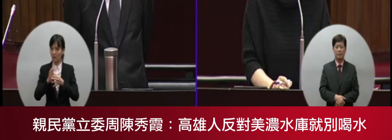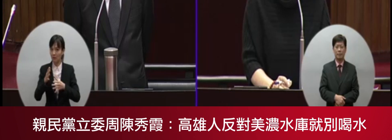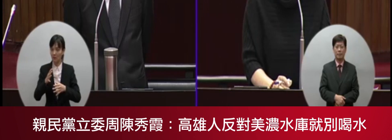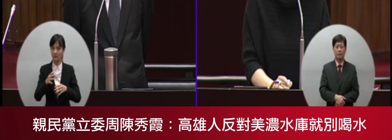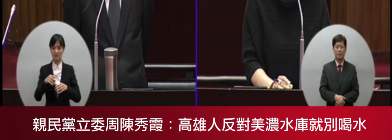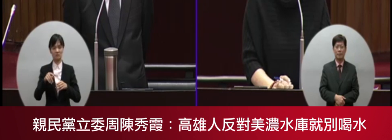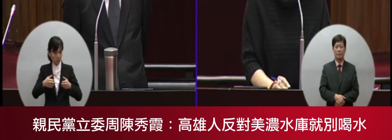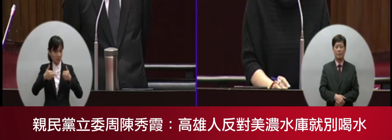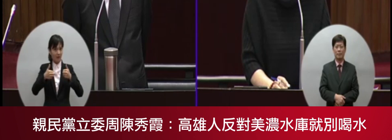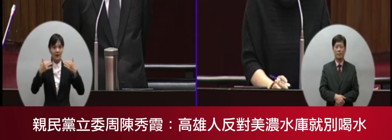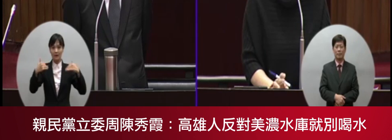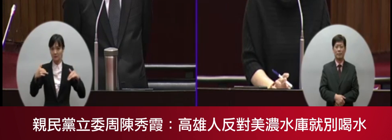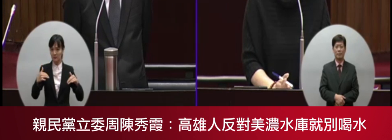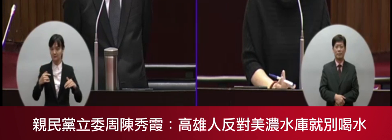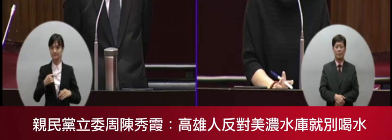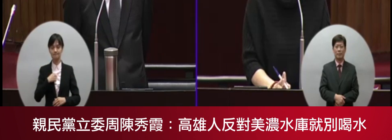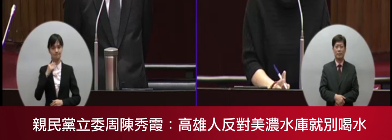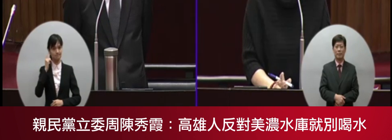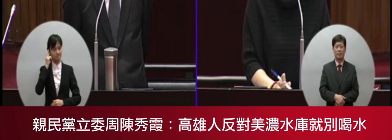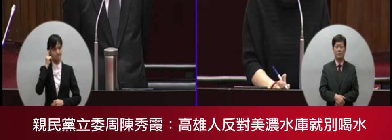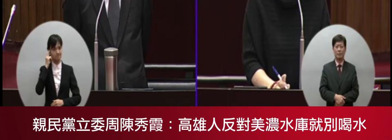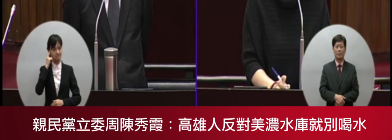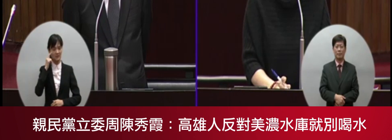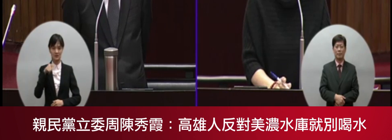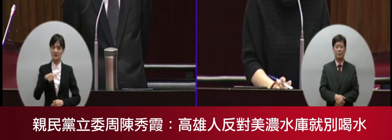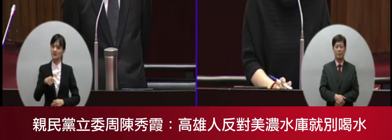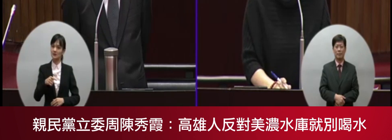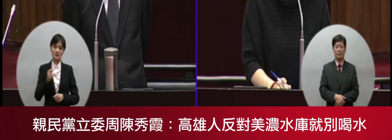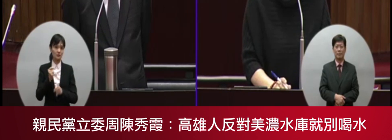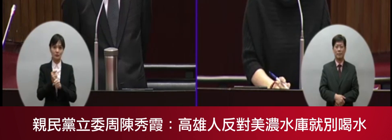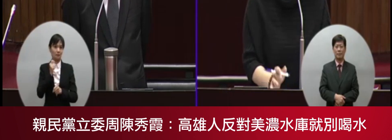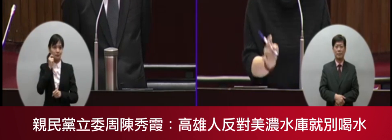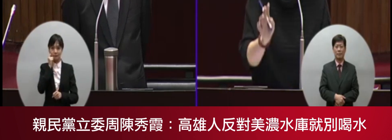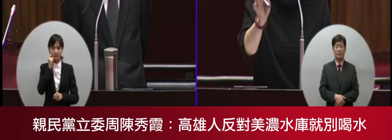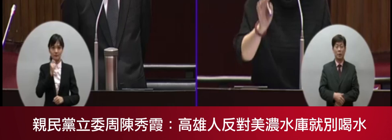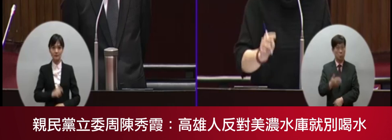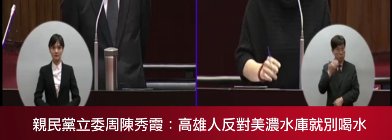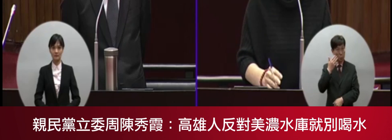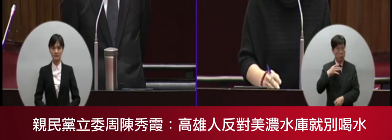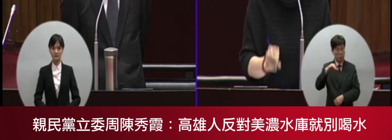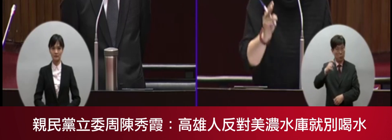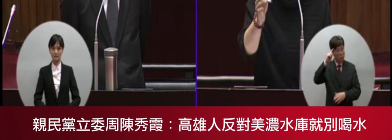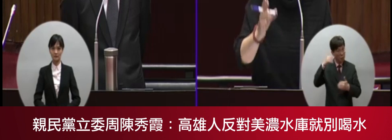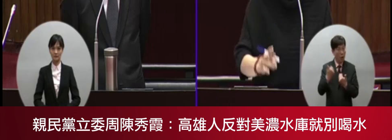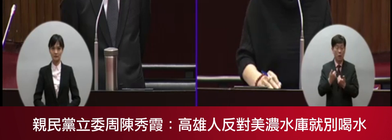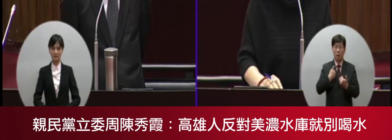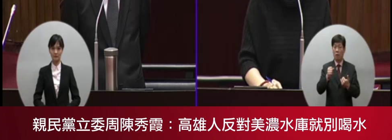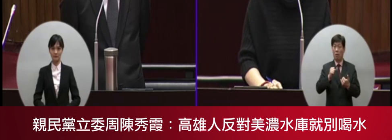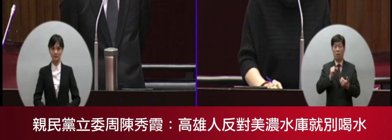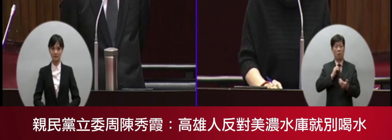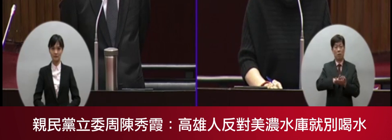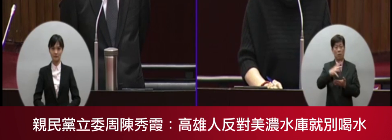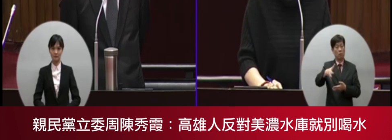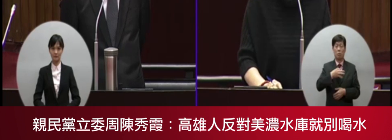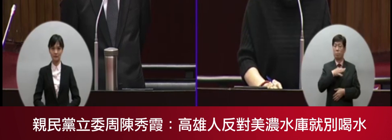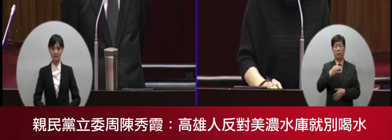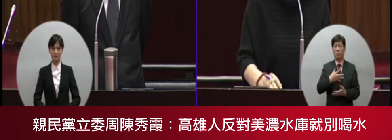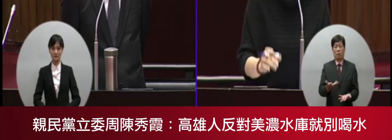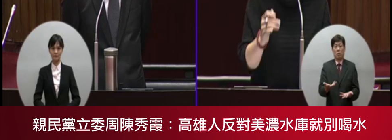当程度的反对，在这个共识没有形成之前，是没有办法去推动美浓水库的新建。 如果地方反对的，我们怎安尼的卖价水